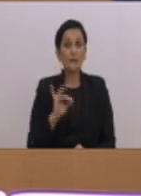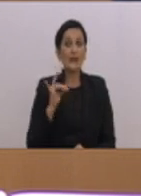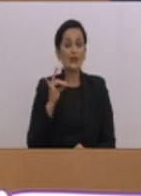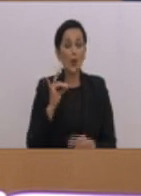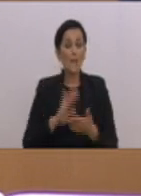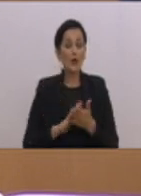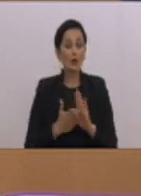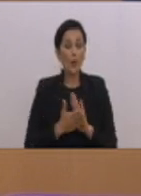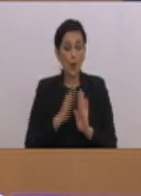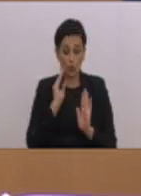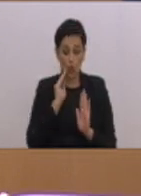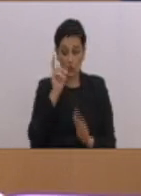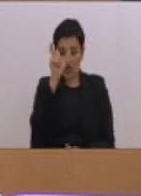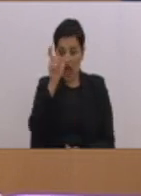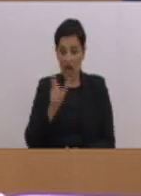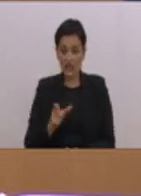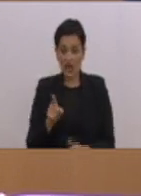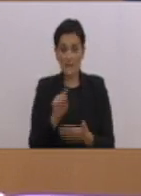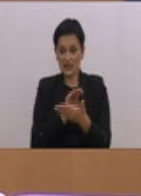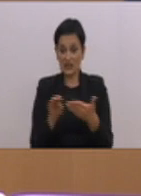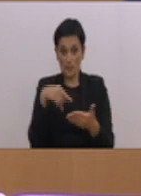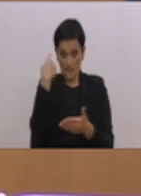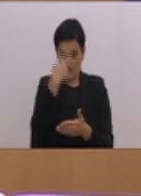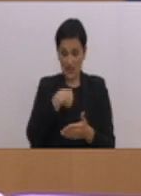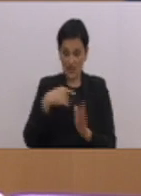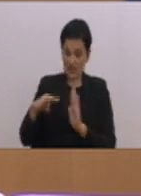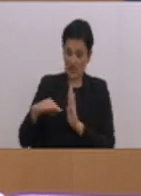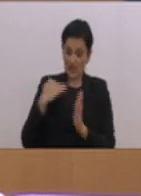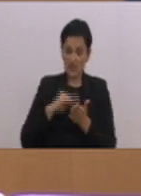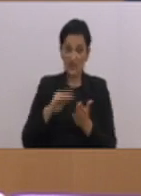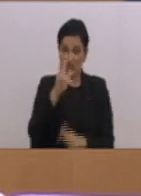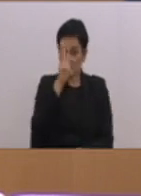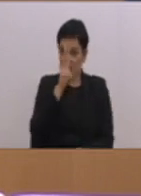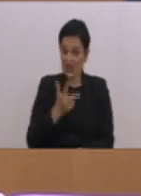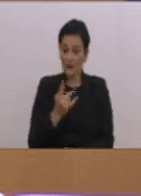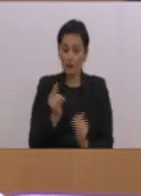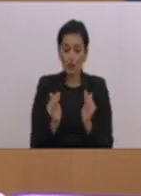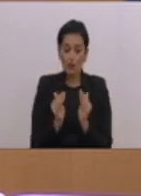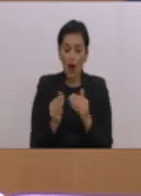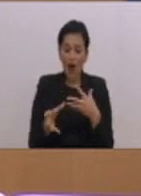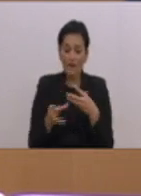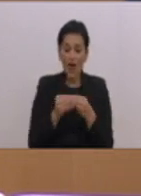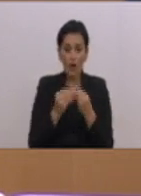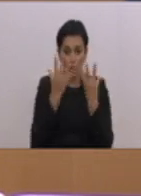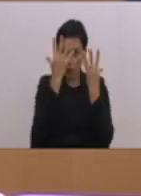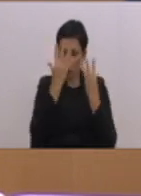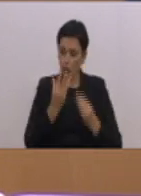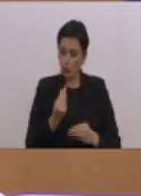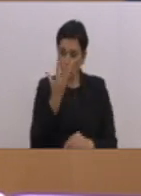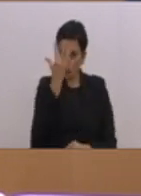პირობებში როცა ადამიანი წერდა, პირადად წერდა, რომ სამი თვის ბავშვთან ერთად ხუთი დღის მანძილზე იყო